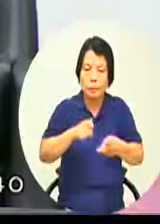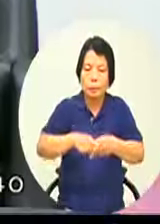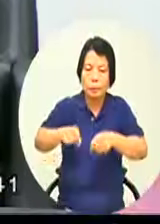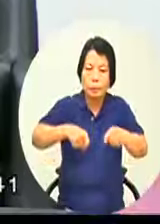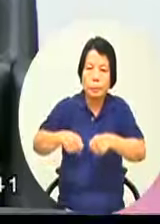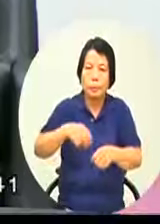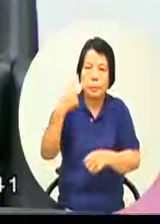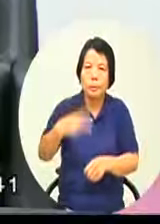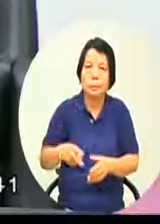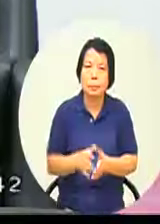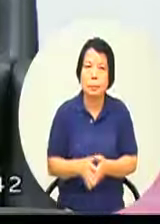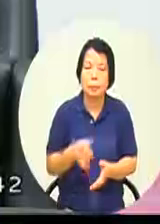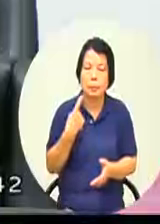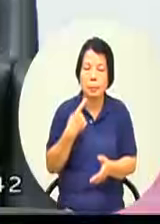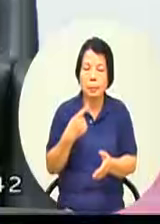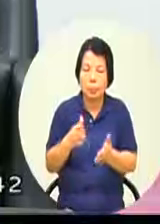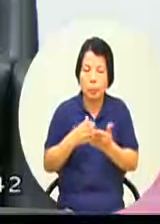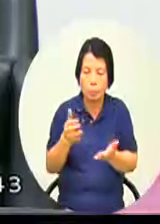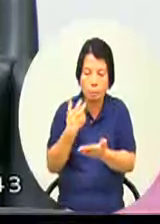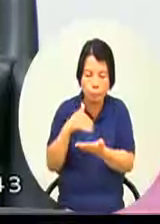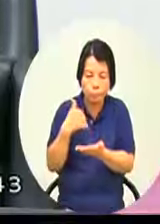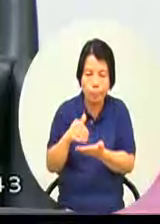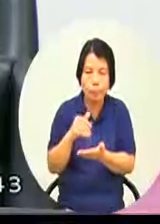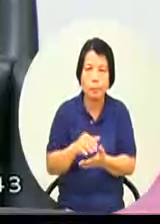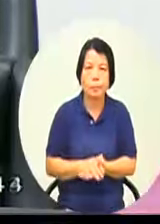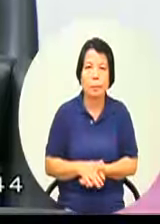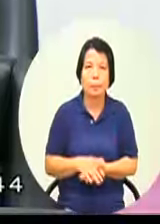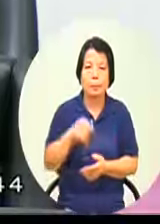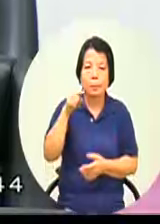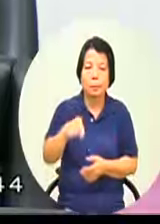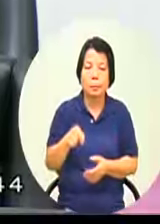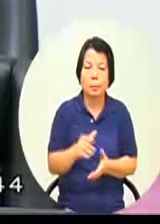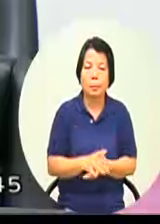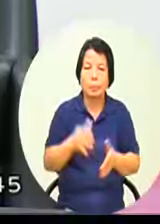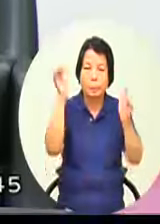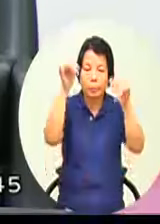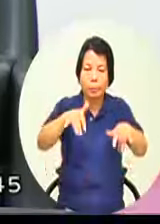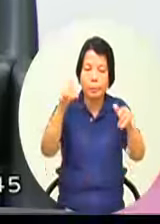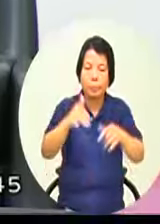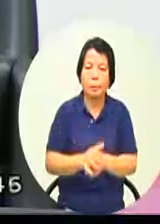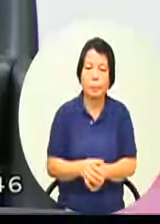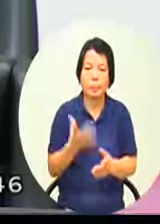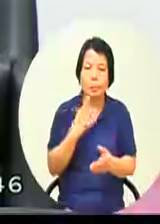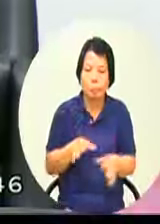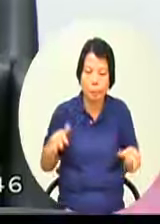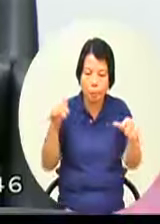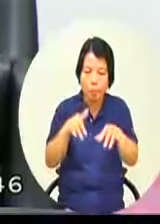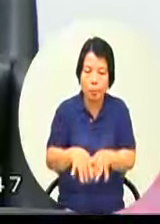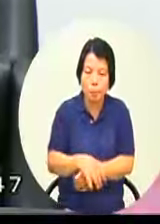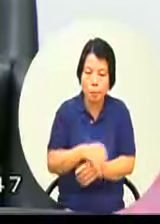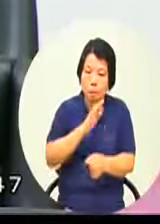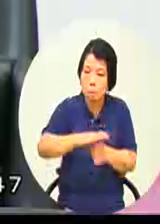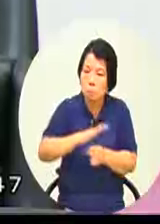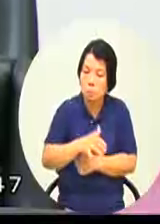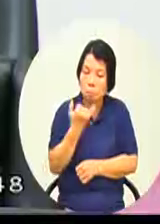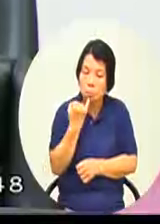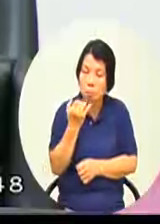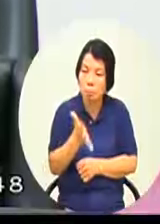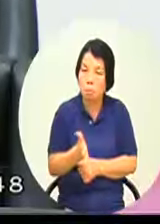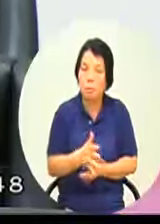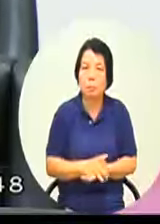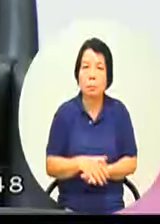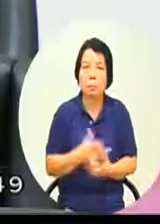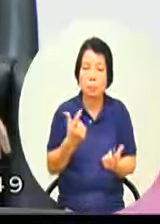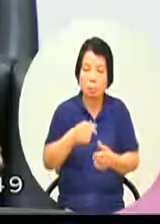是再重新的去计算一下，它这样的这个雨水容纳量是不是够啊？这样的一个排水沟是不是